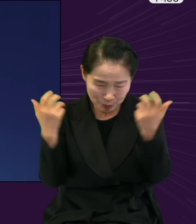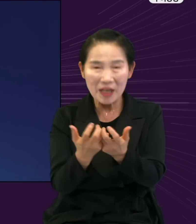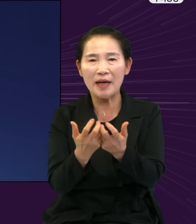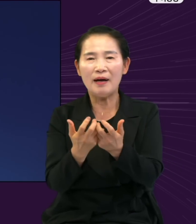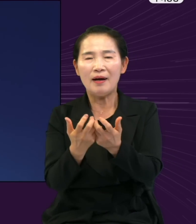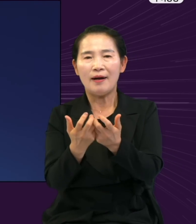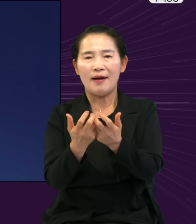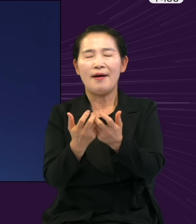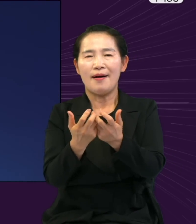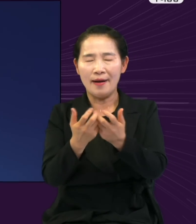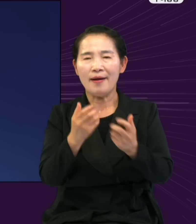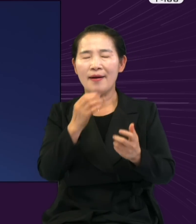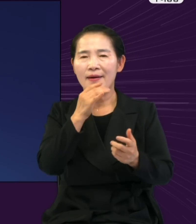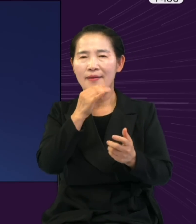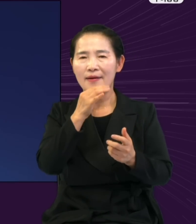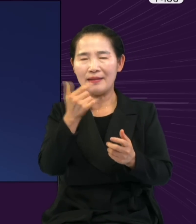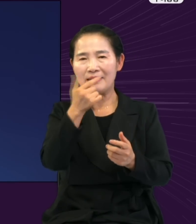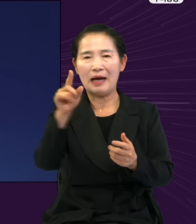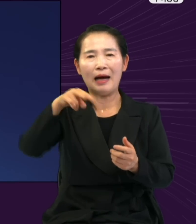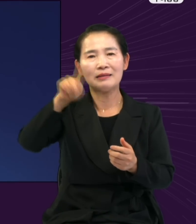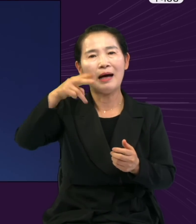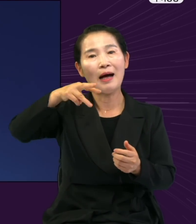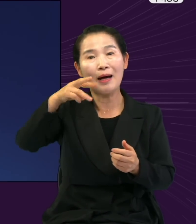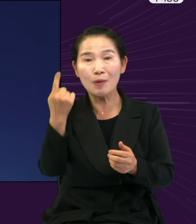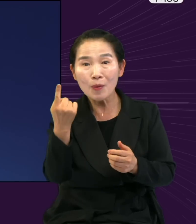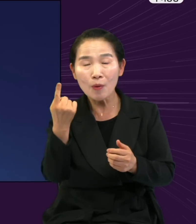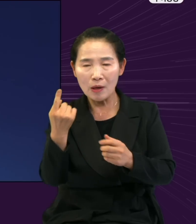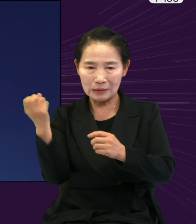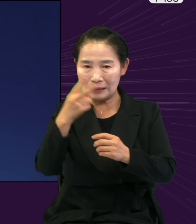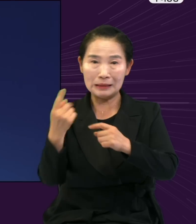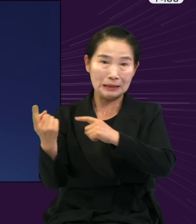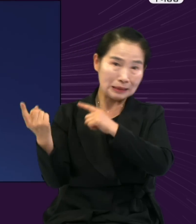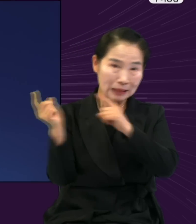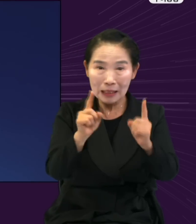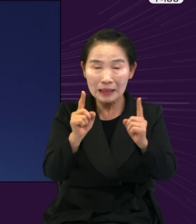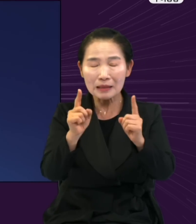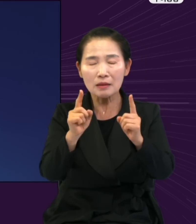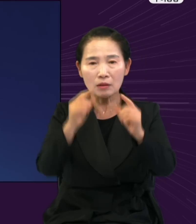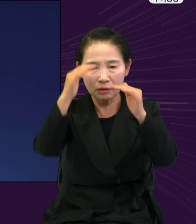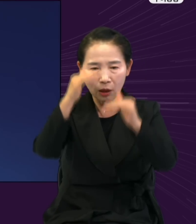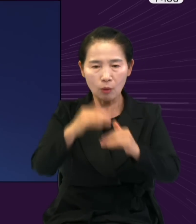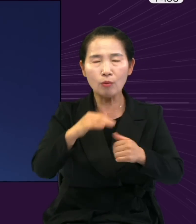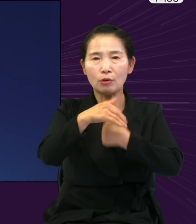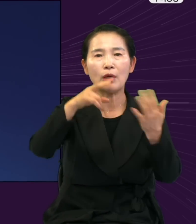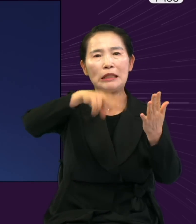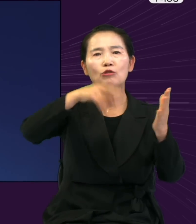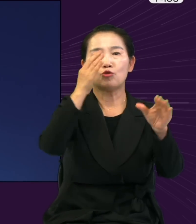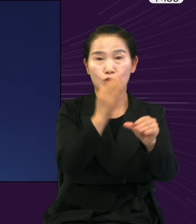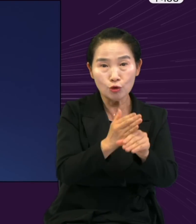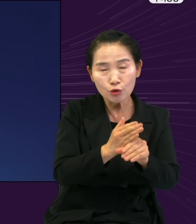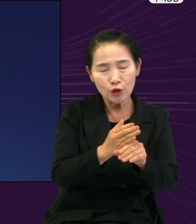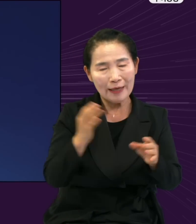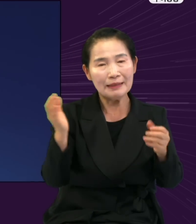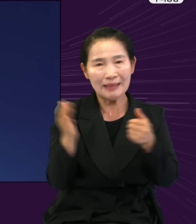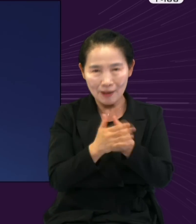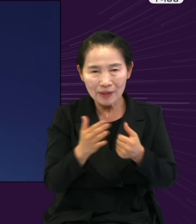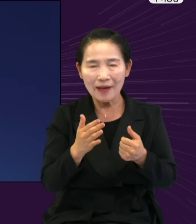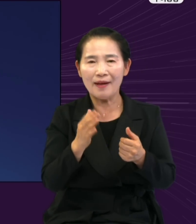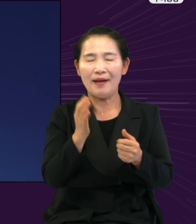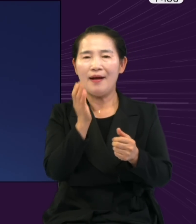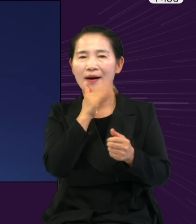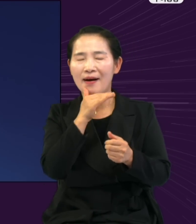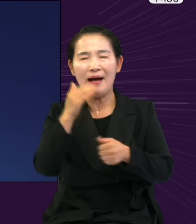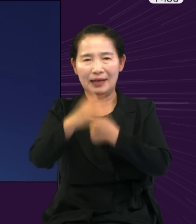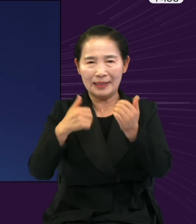나사로를 살리신 예수님의 그 본문을 제가 읽고 있었던지 저는 저의 믿음으로, 저의 기도로 제 남편이 살아날 것을